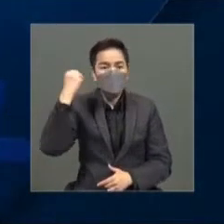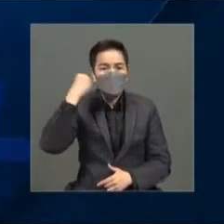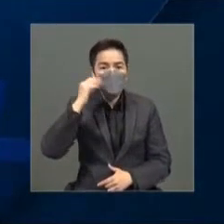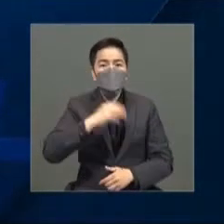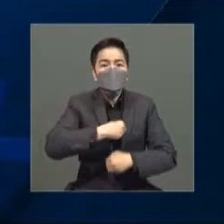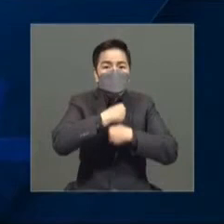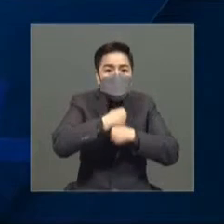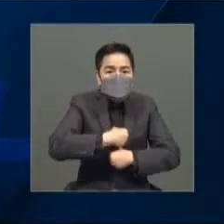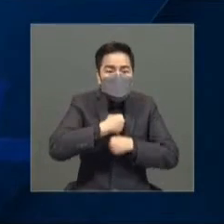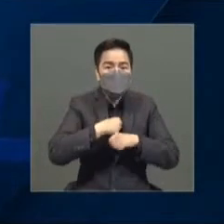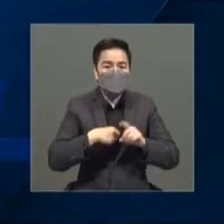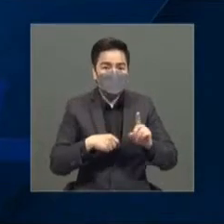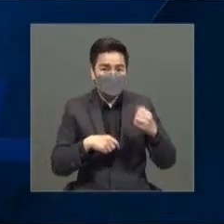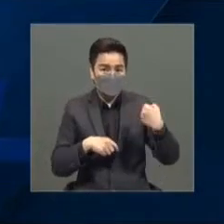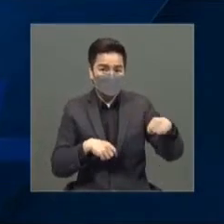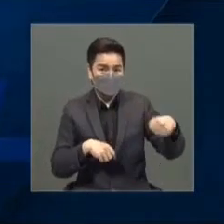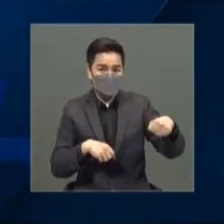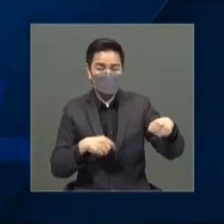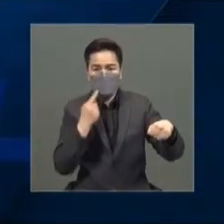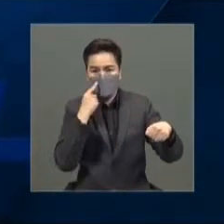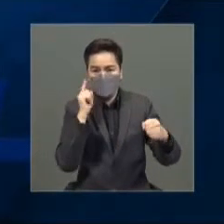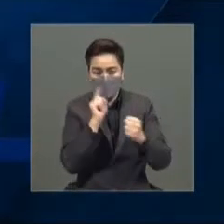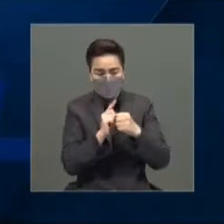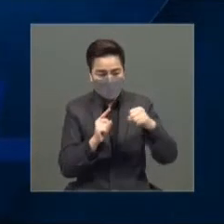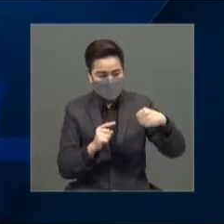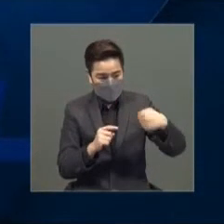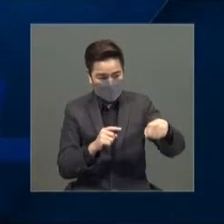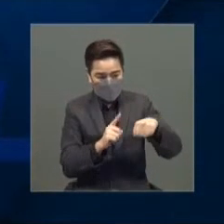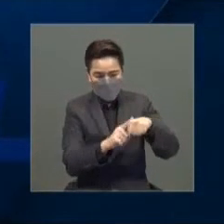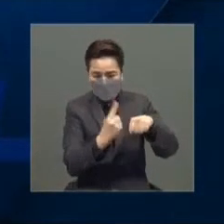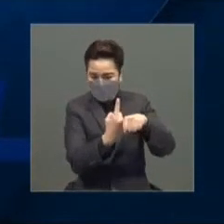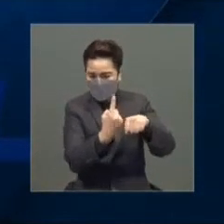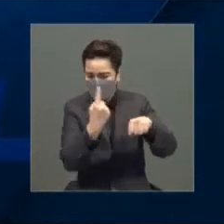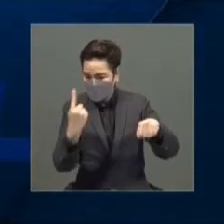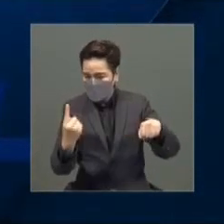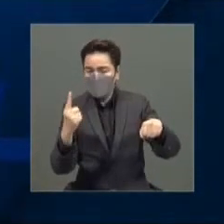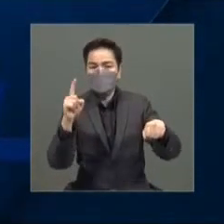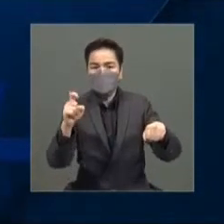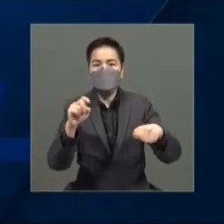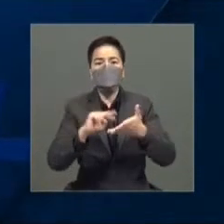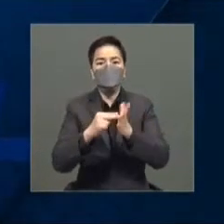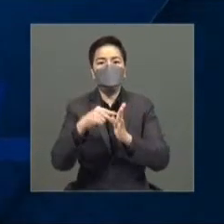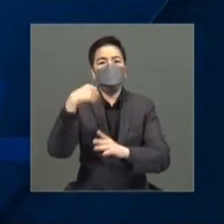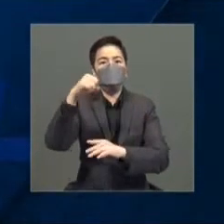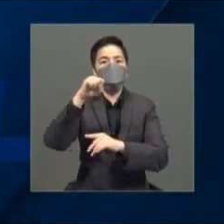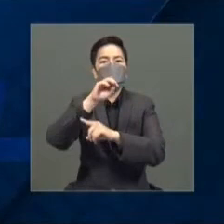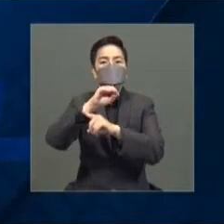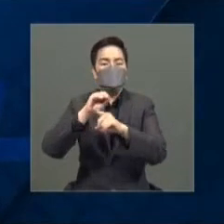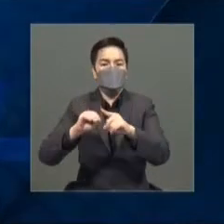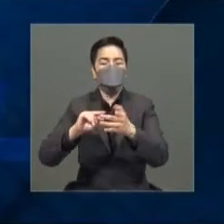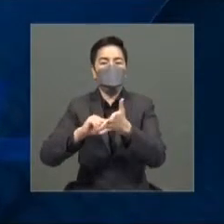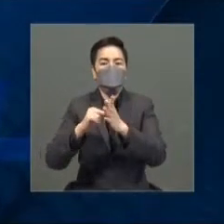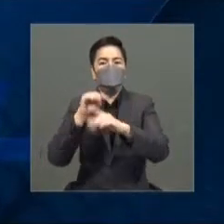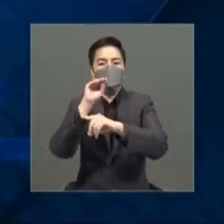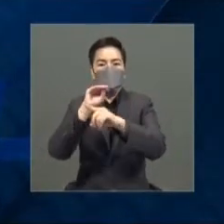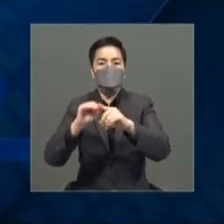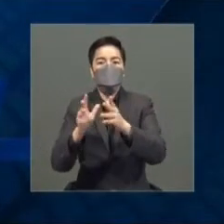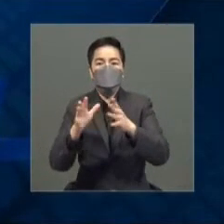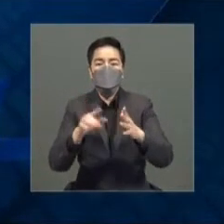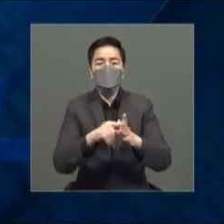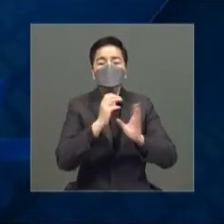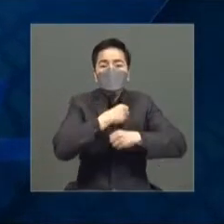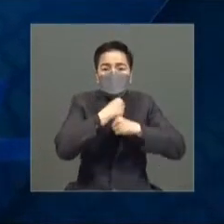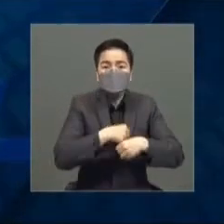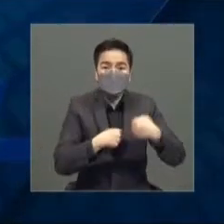ๆผู้สูงอายุ10คนจะมีการรายงานผู้เสียชีวิต1คนถือเป็น 10% ค่อนข้างสูงทีเดียวนะคะตรงนี้ท